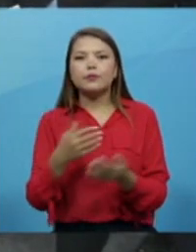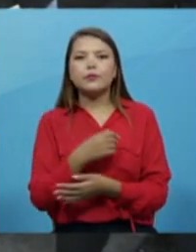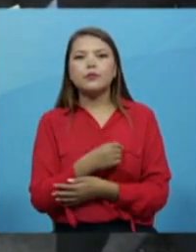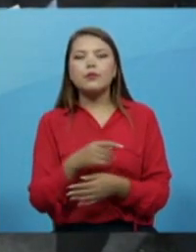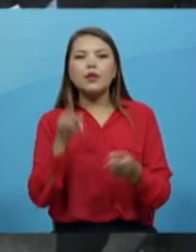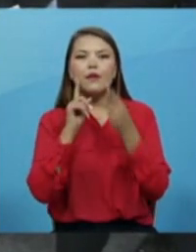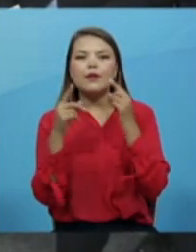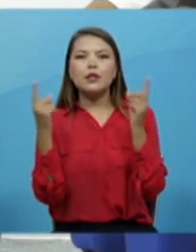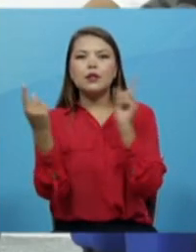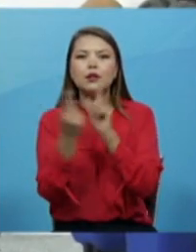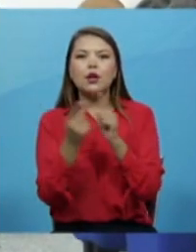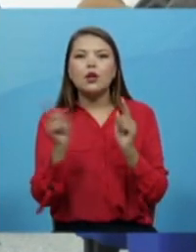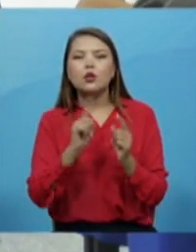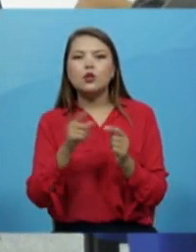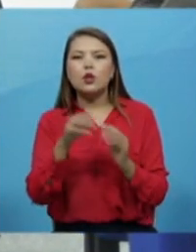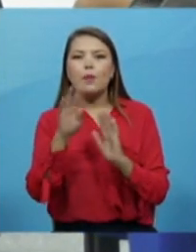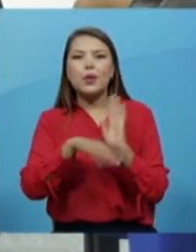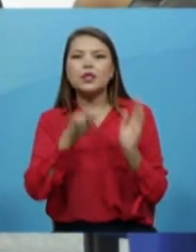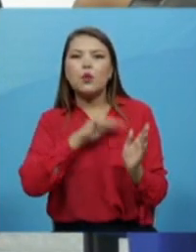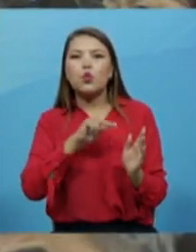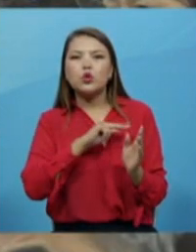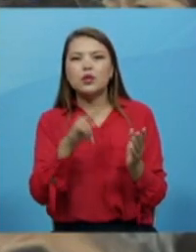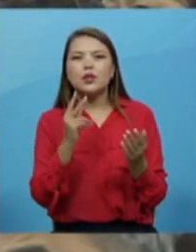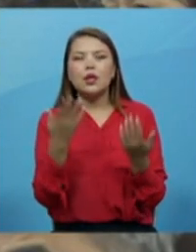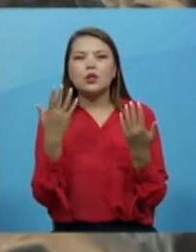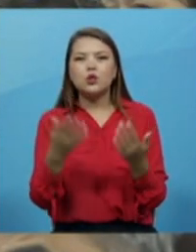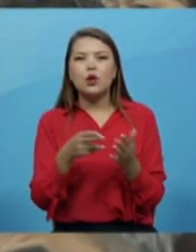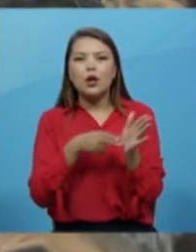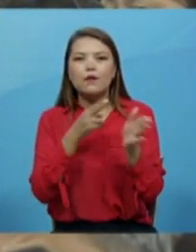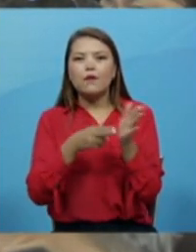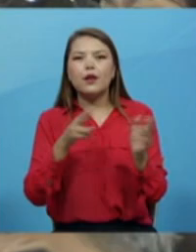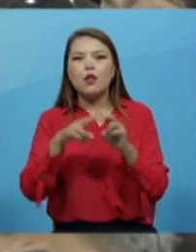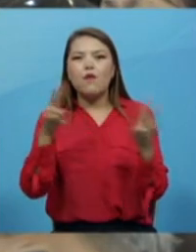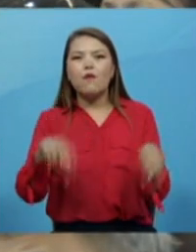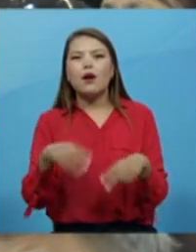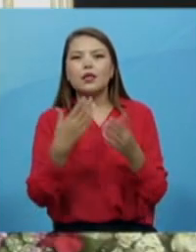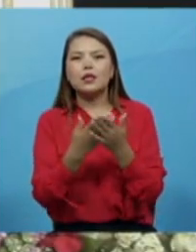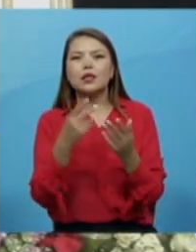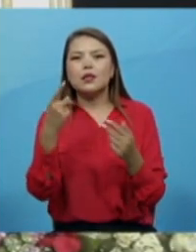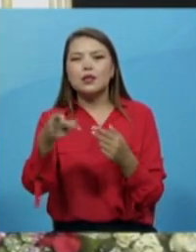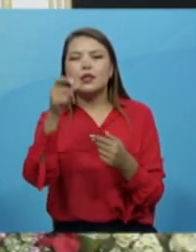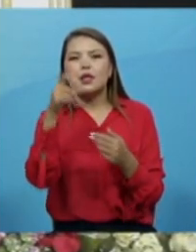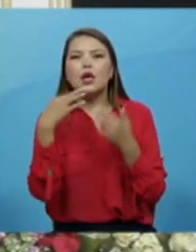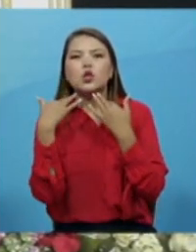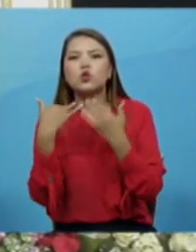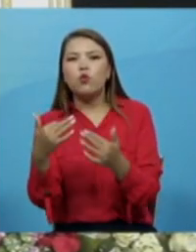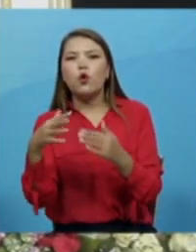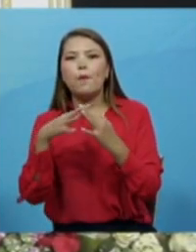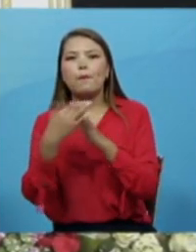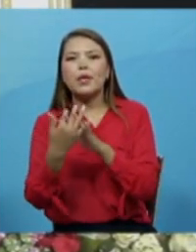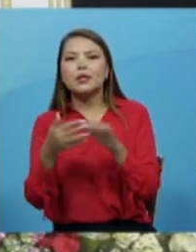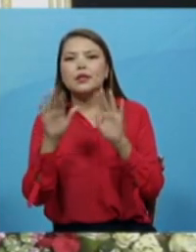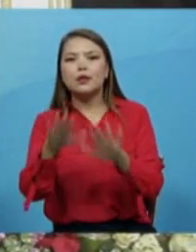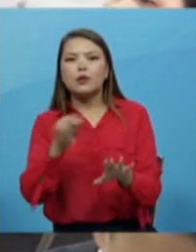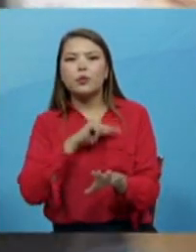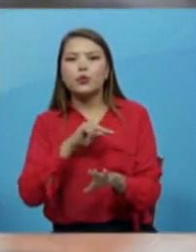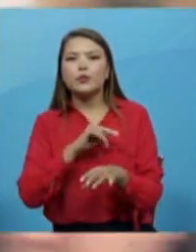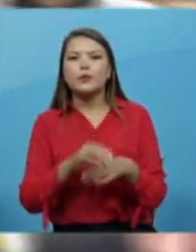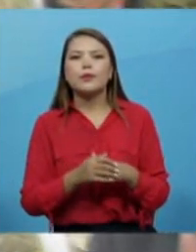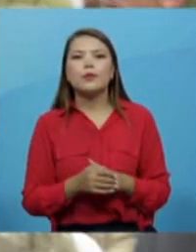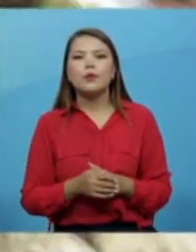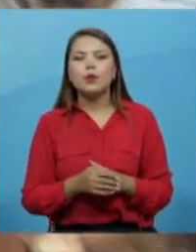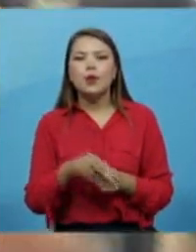Кездесуде тұрғындардың дені жұмыссыздық туралы сұрақ қойды, соның бірі темір жол станциясына жергілікті азаматтардың жұмысқа орналасуы.